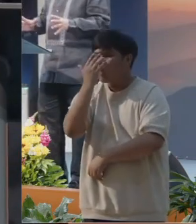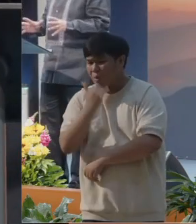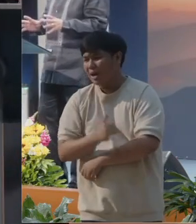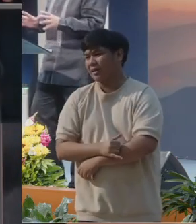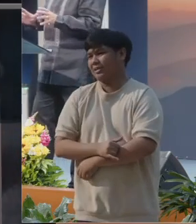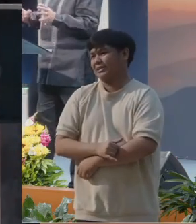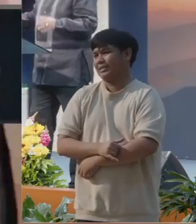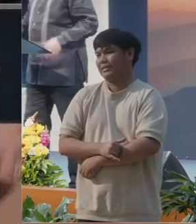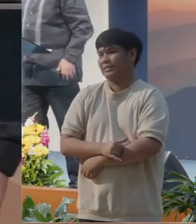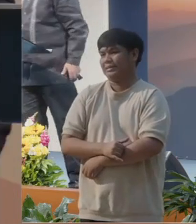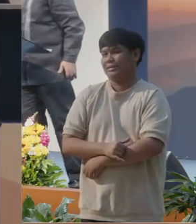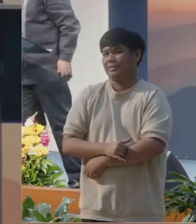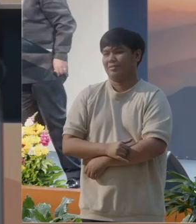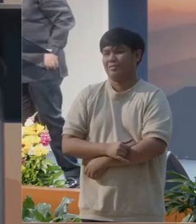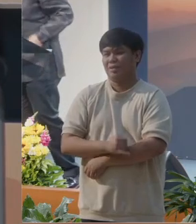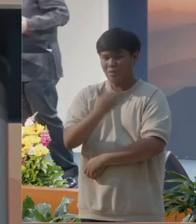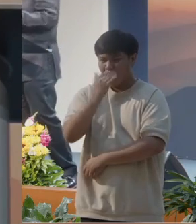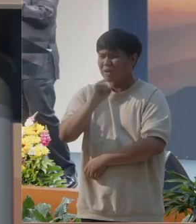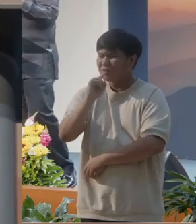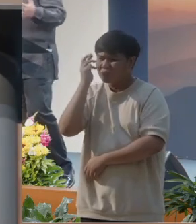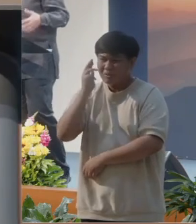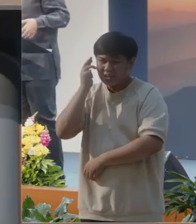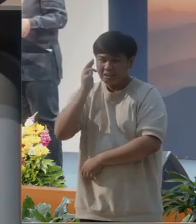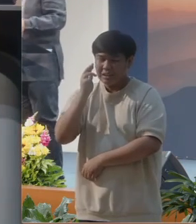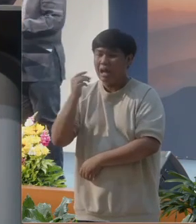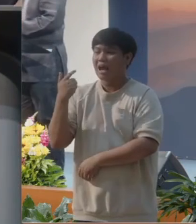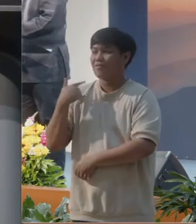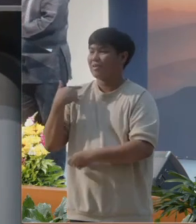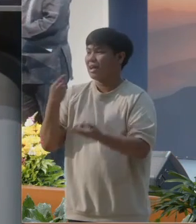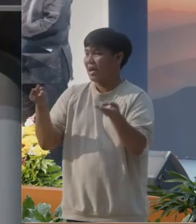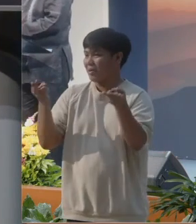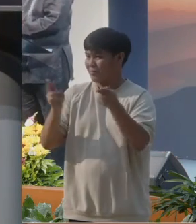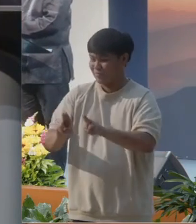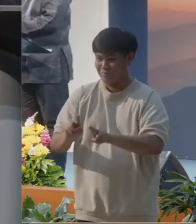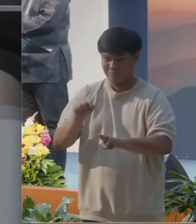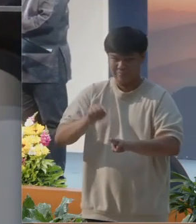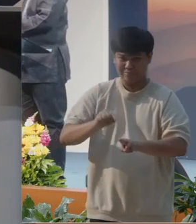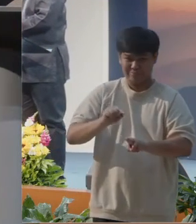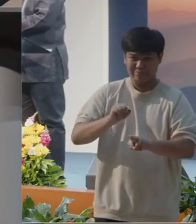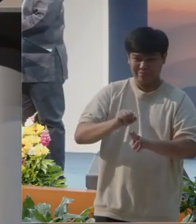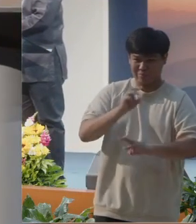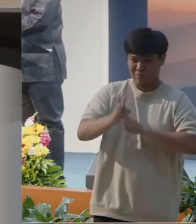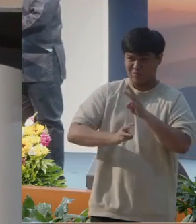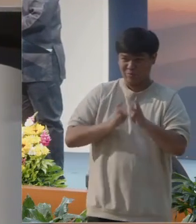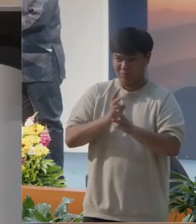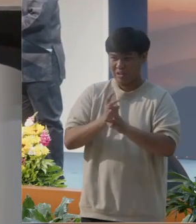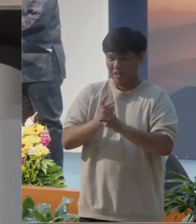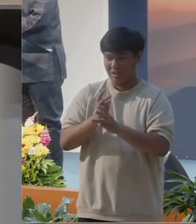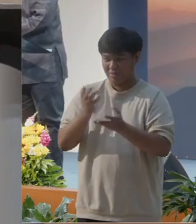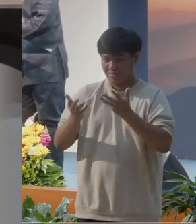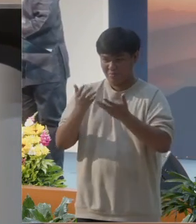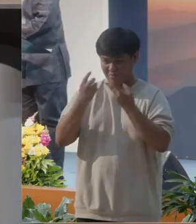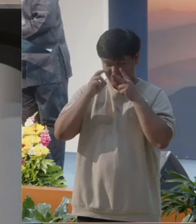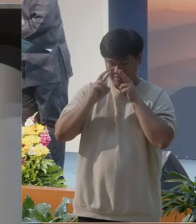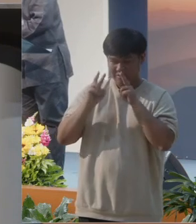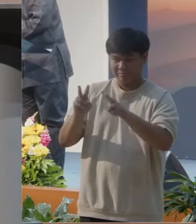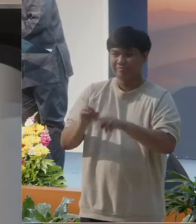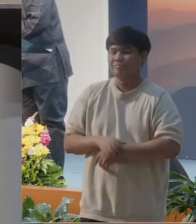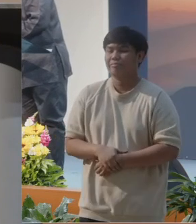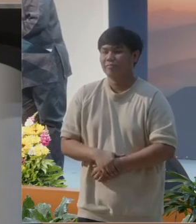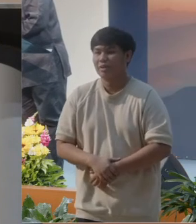sa katagang ito sapagkat may nangyayari po ngayon sa ating kapanahunan na magandang bigyan din natin ng